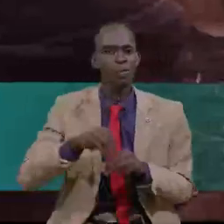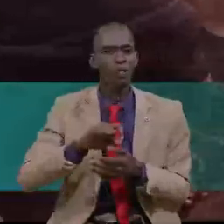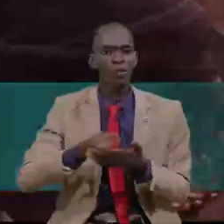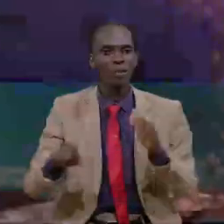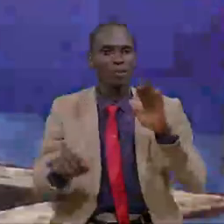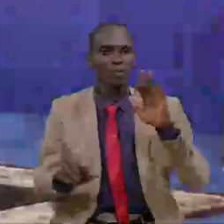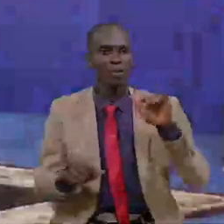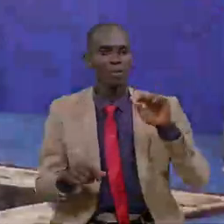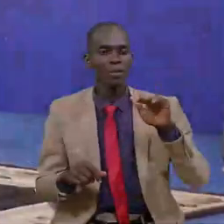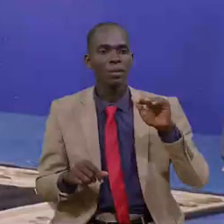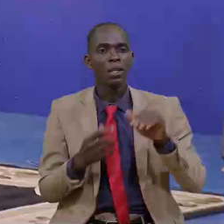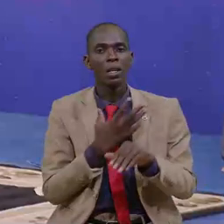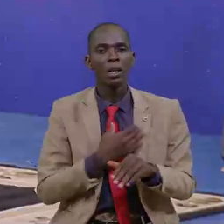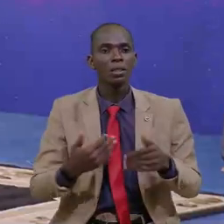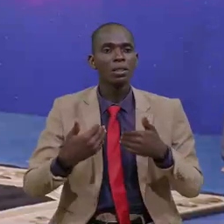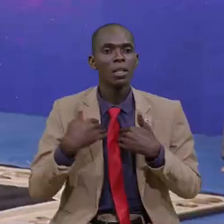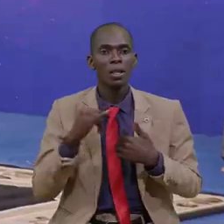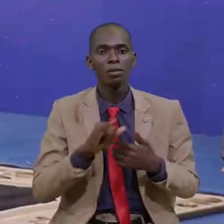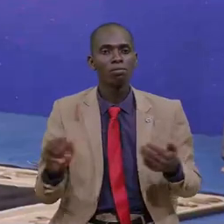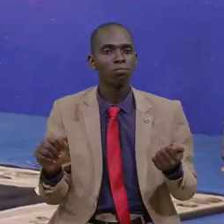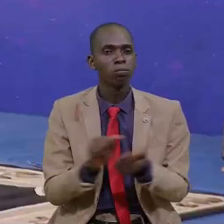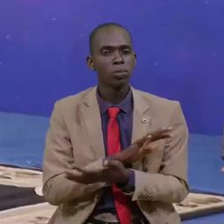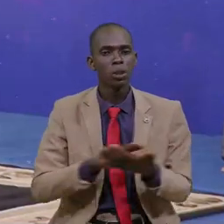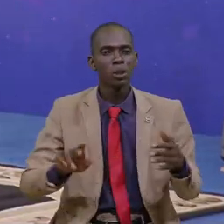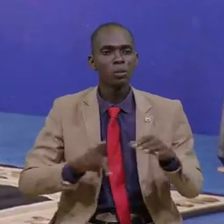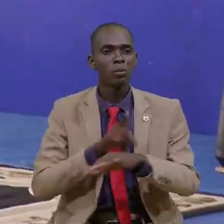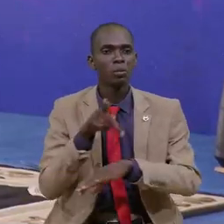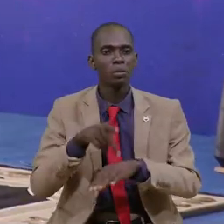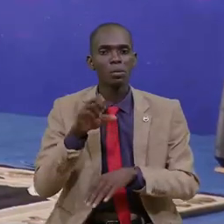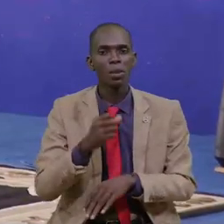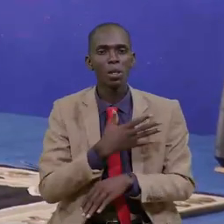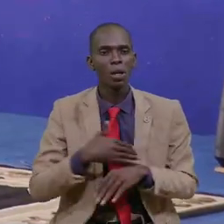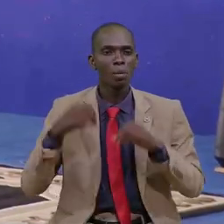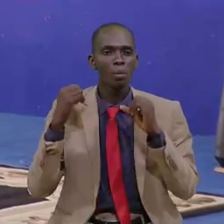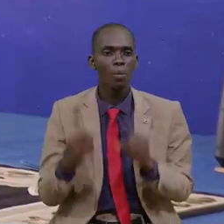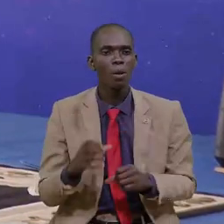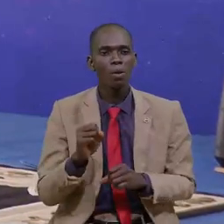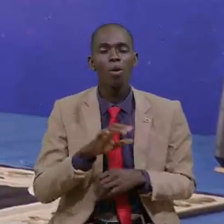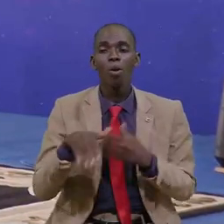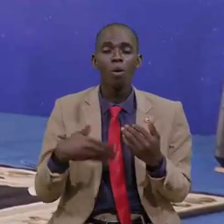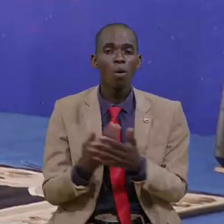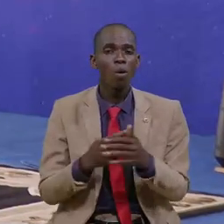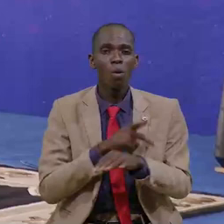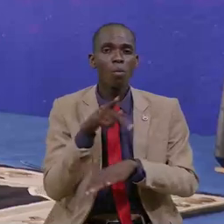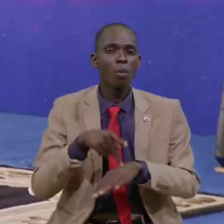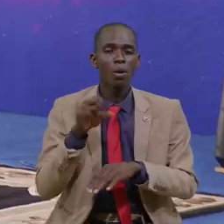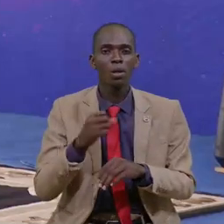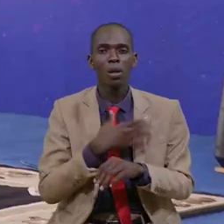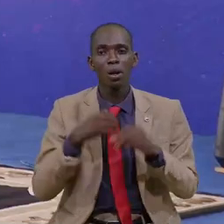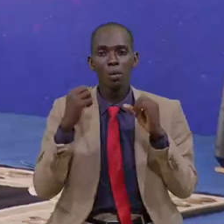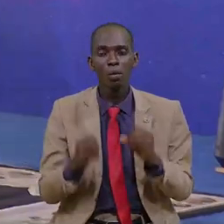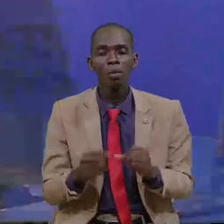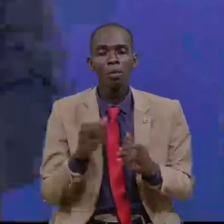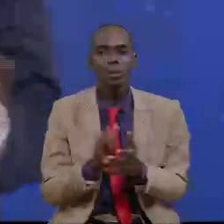Verset 15. Il dit, il a dépouillé les dominations, les autorités et toutes les autorités de